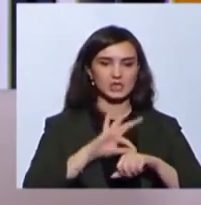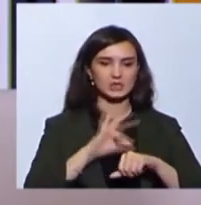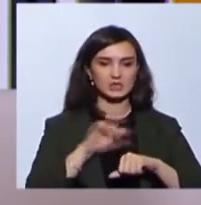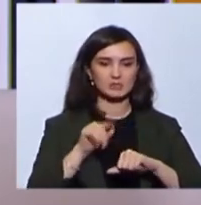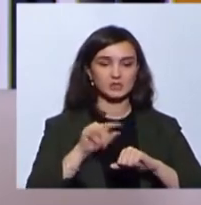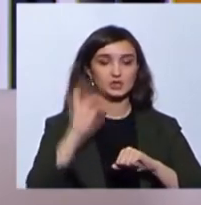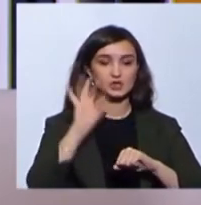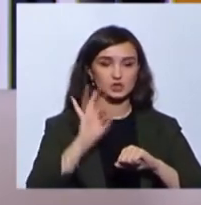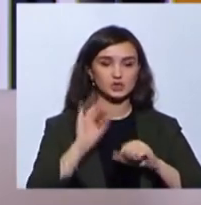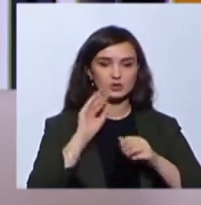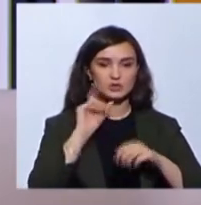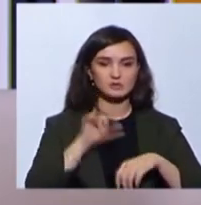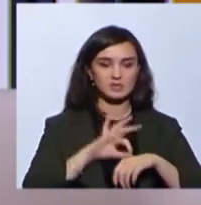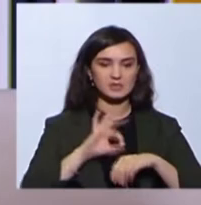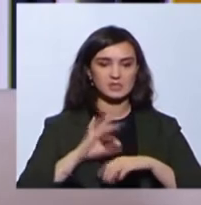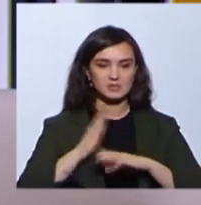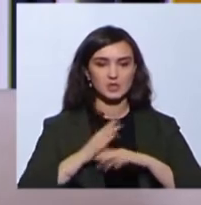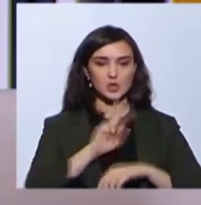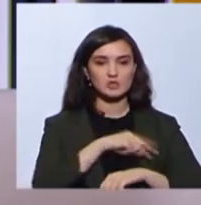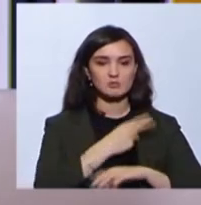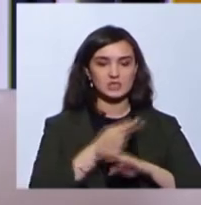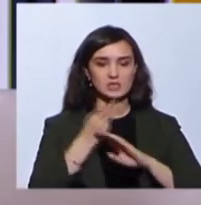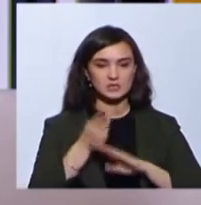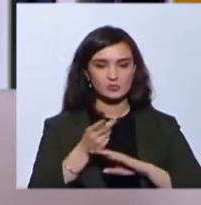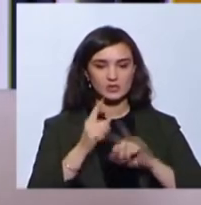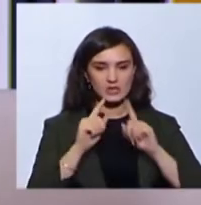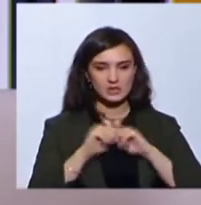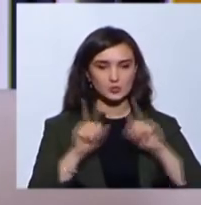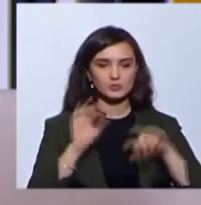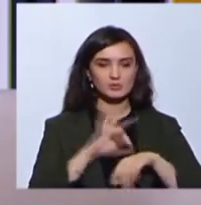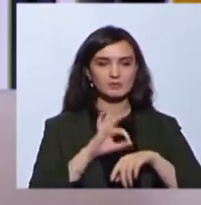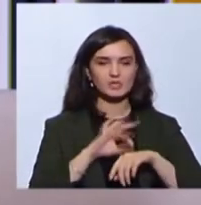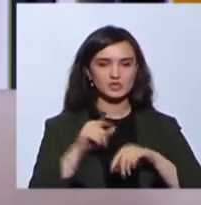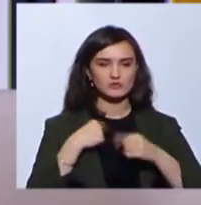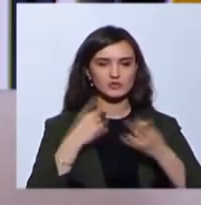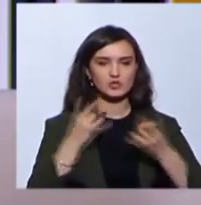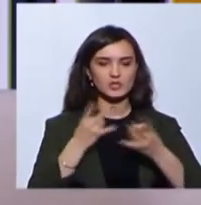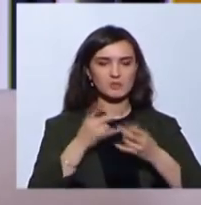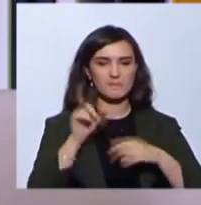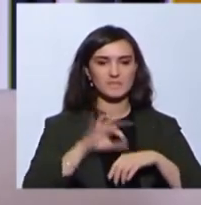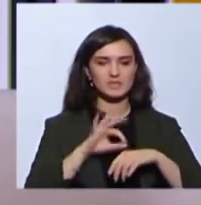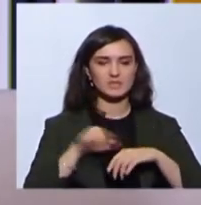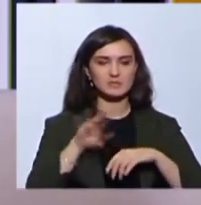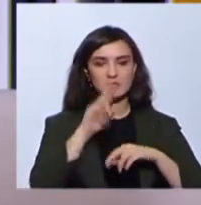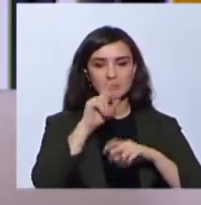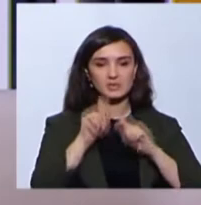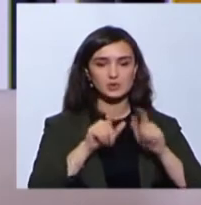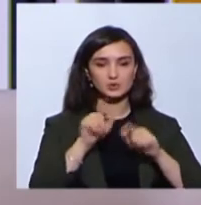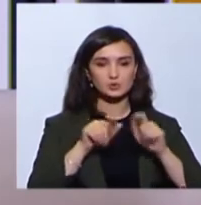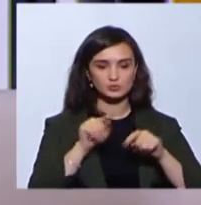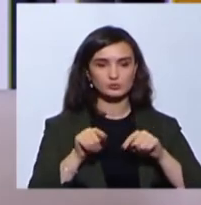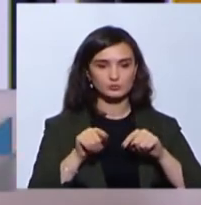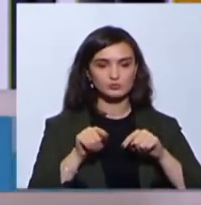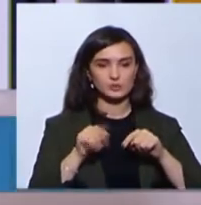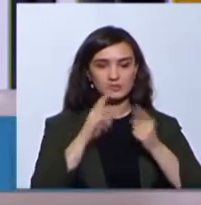დიაბეტი. ხშირად, როდესაც პაციენტები არიან ჰოსპიტალიზებული განსაკუთრებით ინფექციით, გვჭირდება პაციენტების ტაბლეტირებული, ანუ